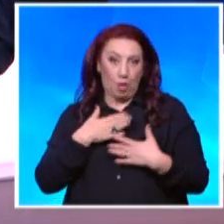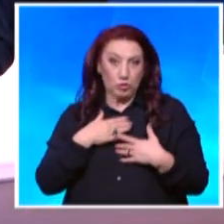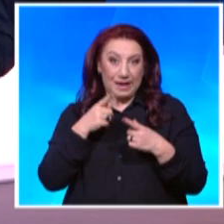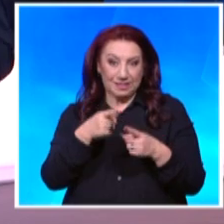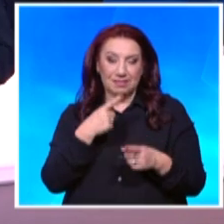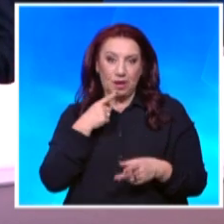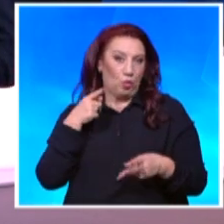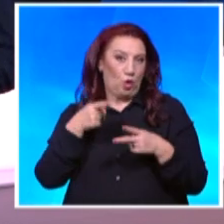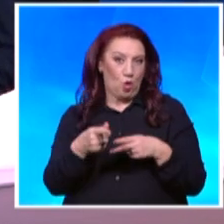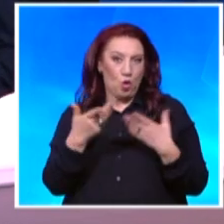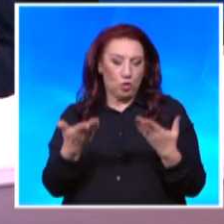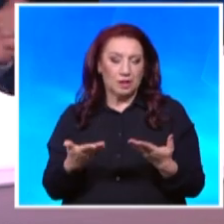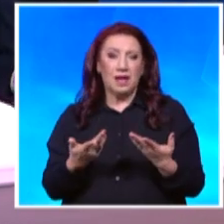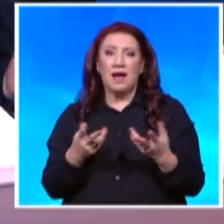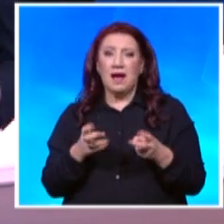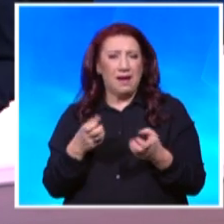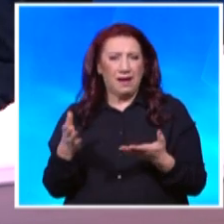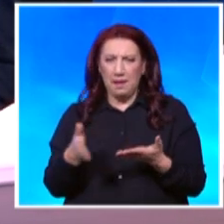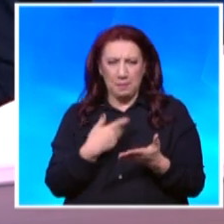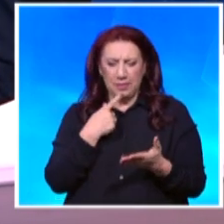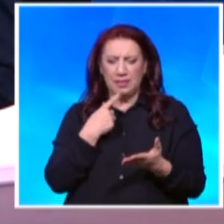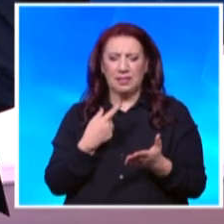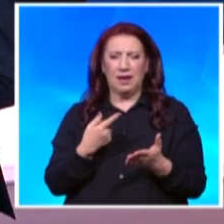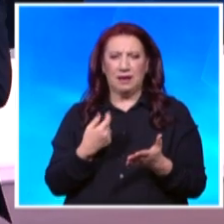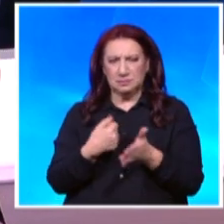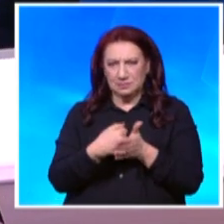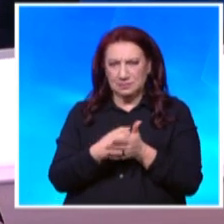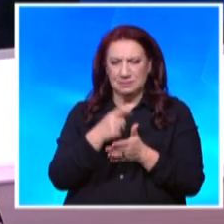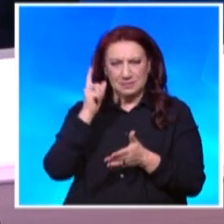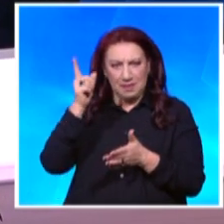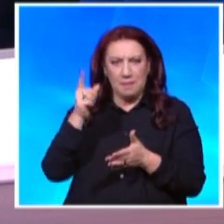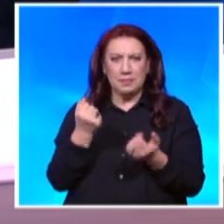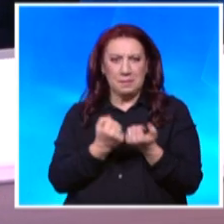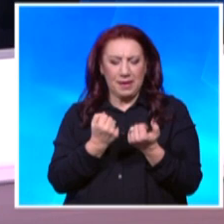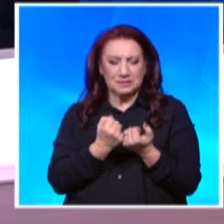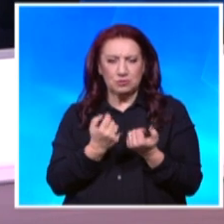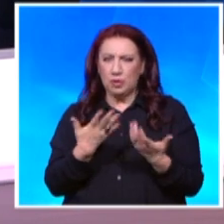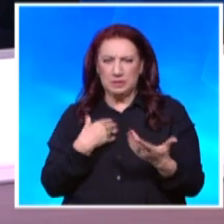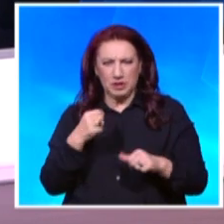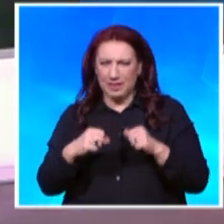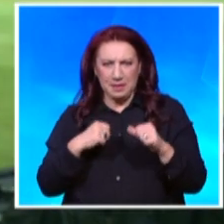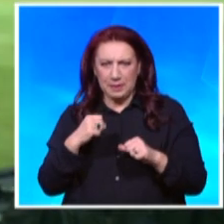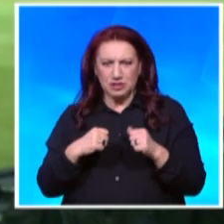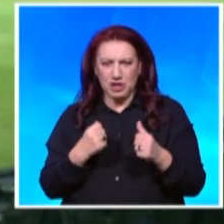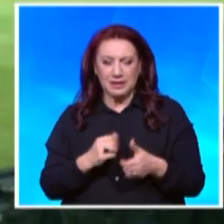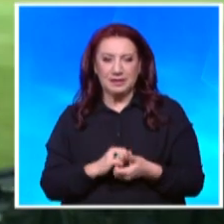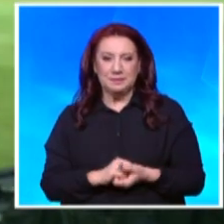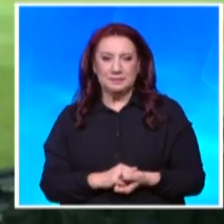в Бистрица и имаше ли напрежение и извън стадиона, питаме Калоян Кюрчиев. Добър вечер.